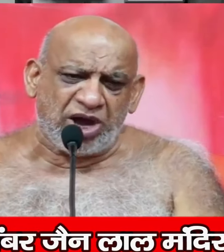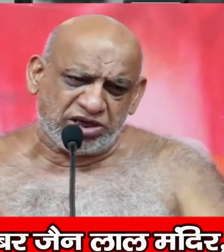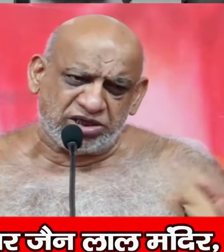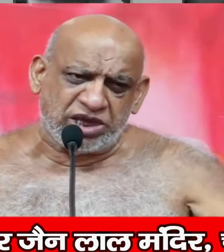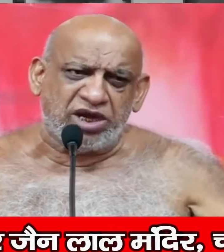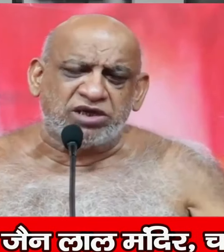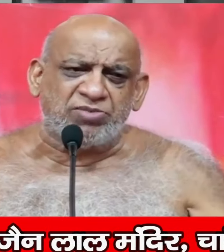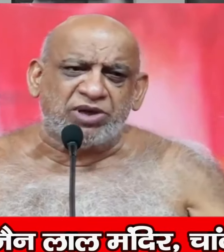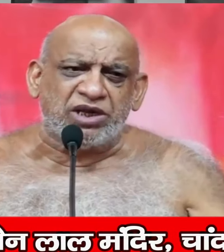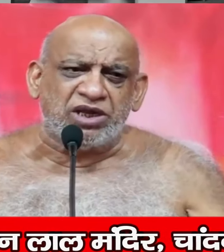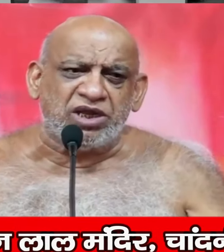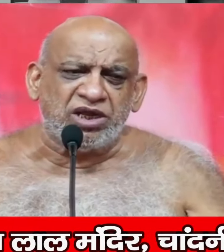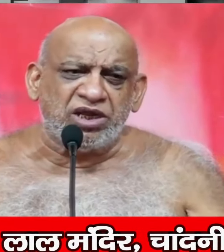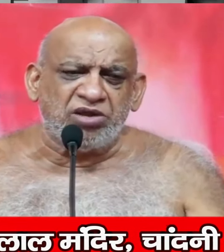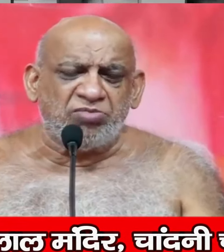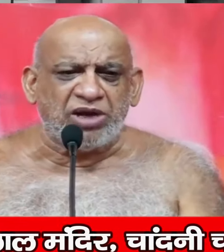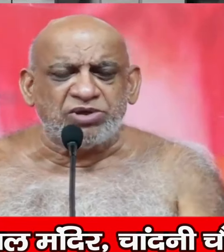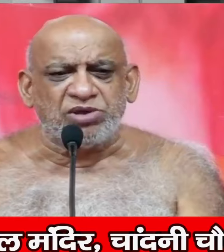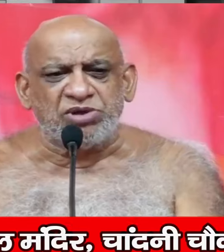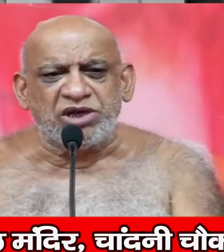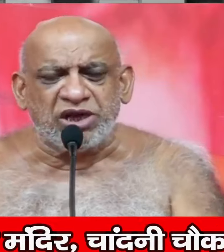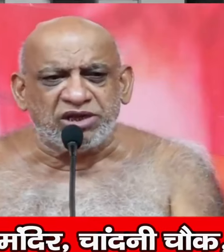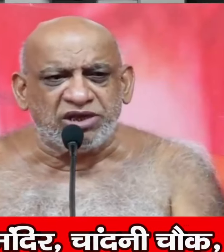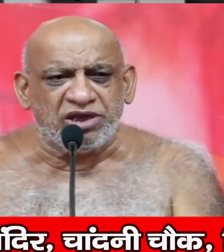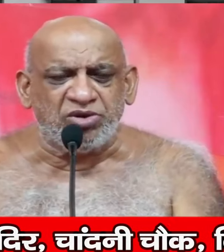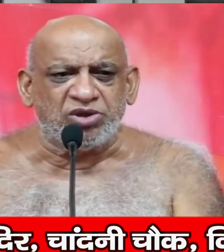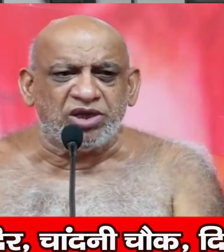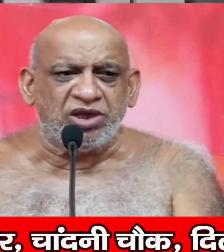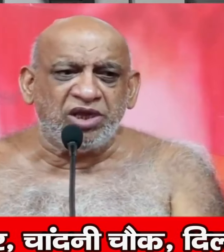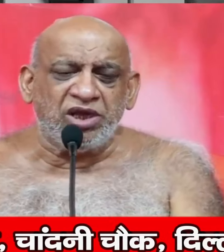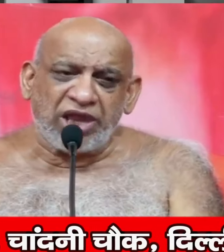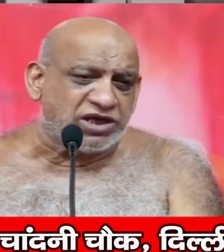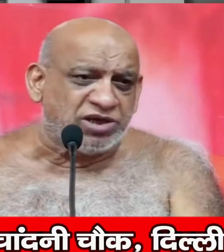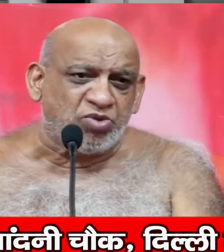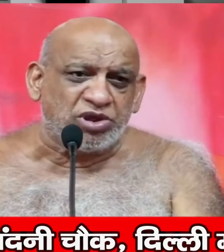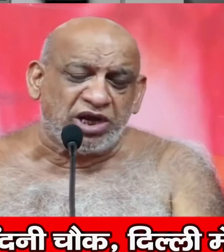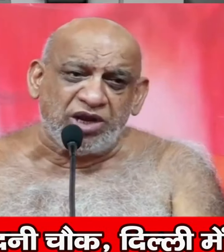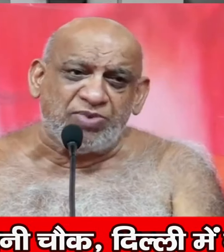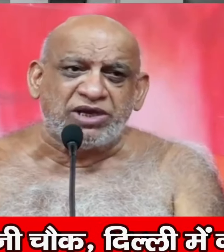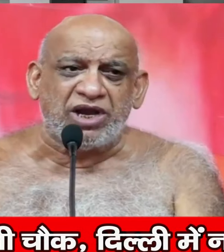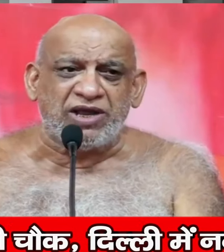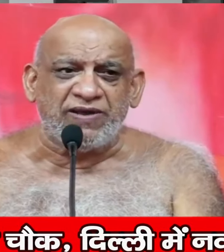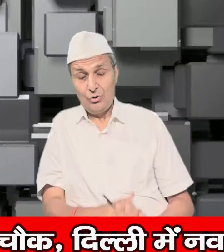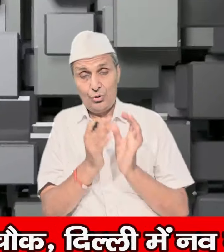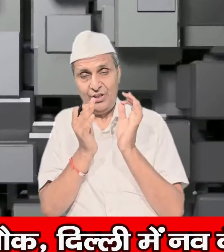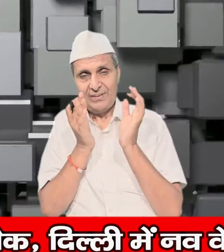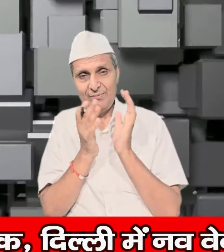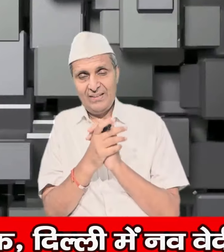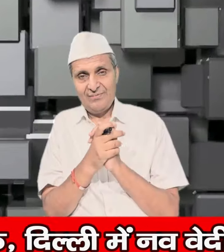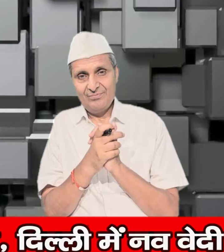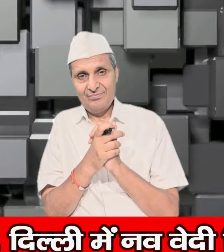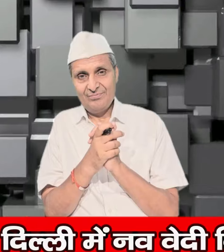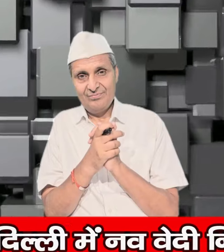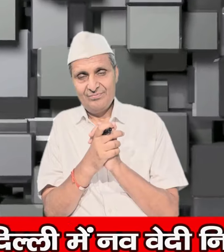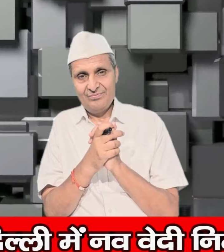और बाहर से शाइनिंग चमक रही है, बाद में सब बिगड़ जाते हैं। ये होता, ऐसी मूर्तियां नहीं बैठाना है, दोष की प्रतिमा